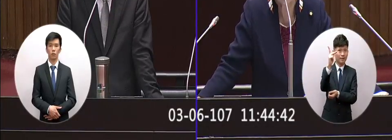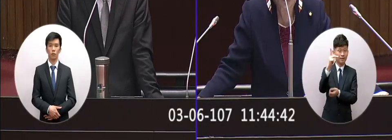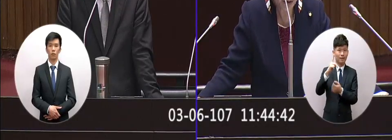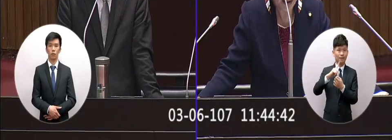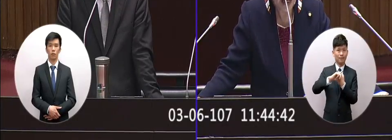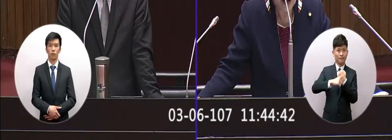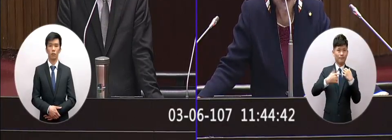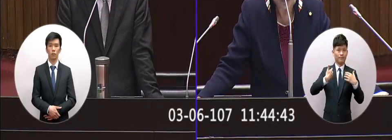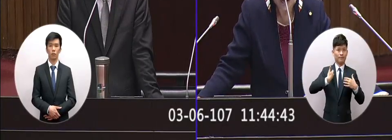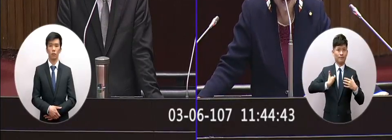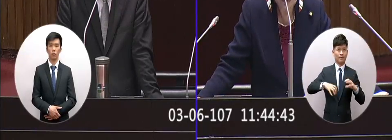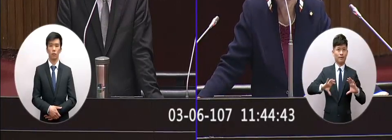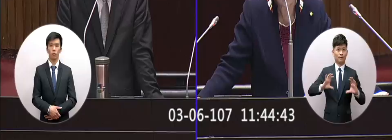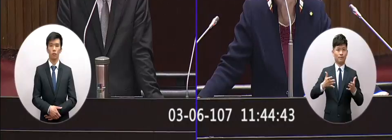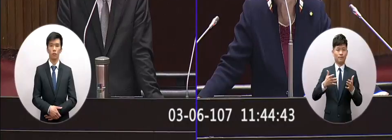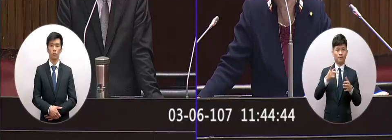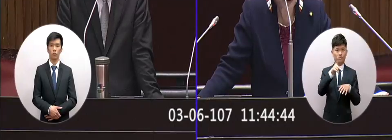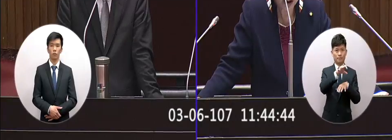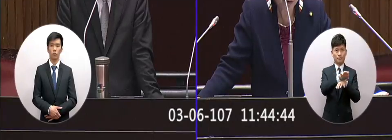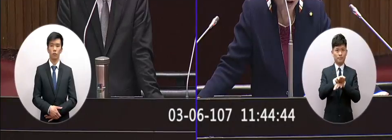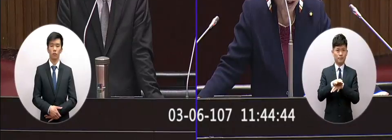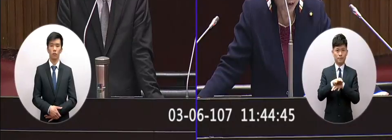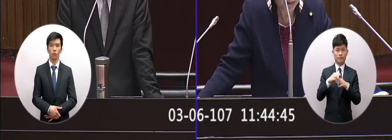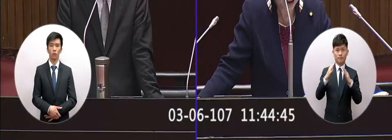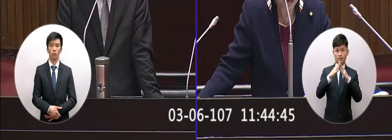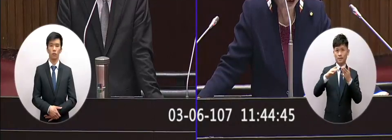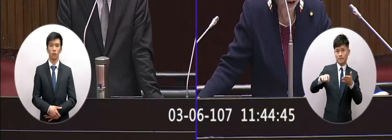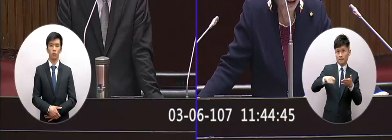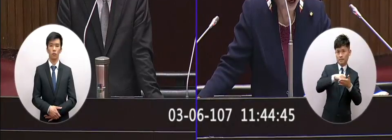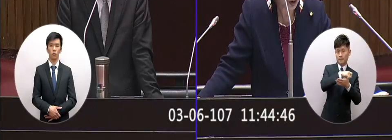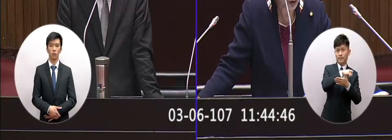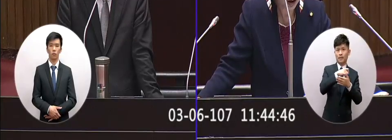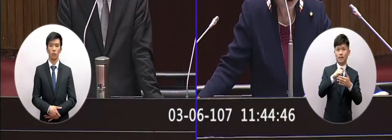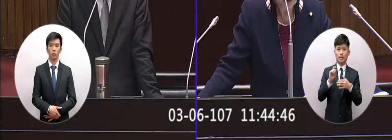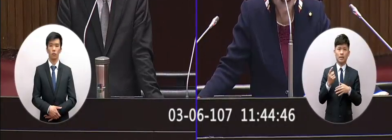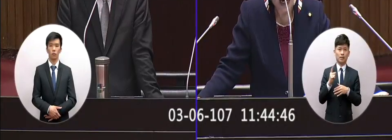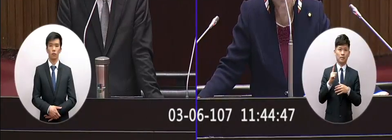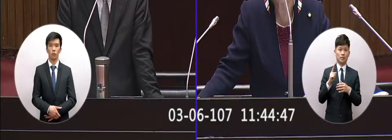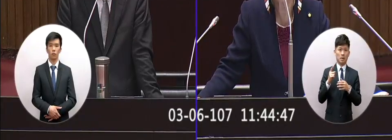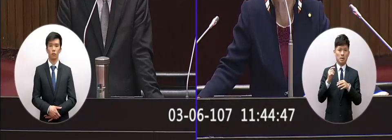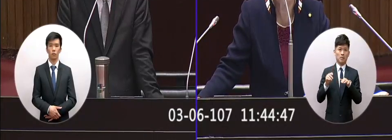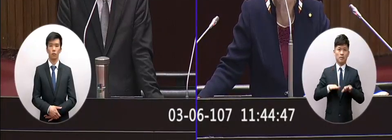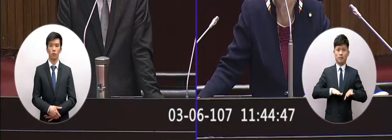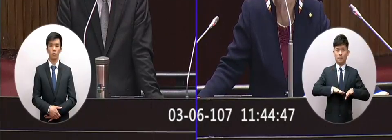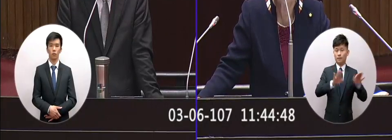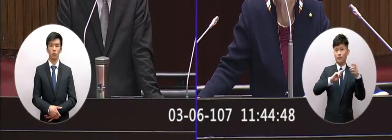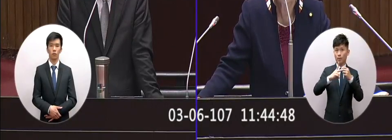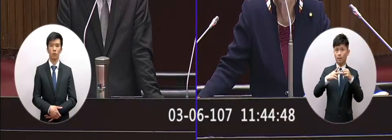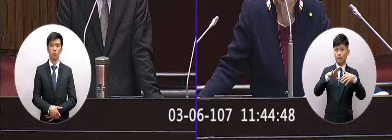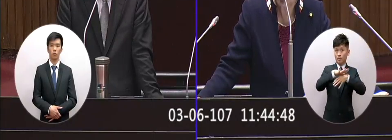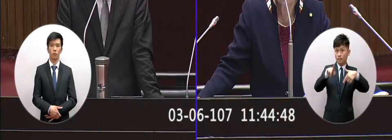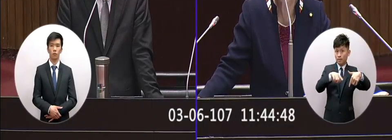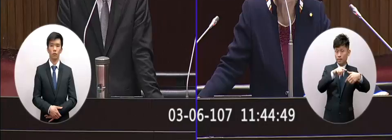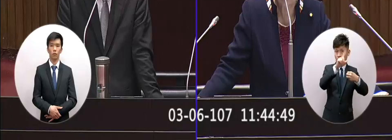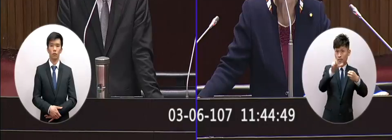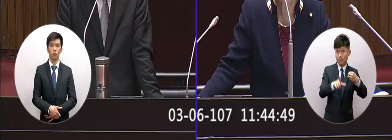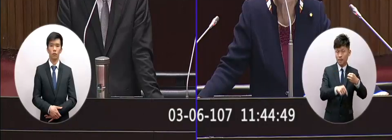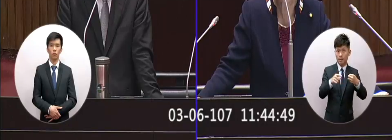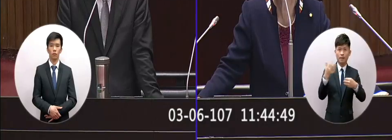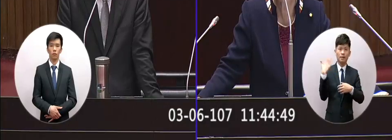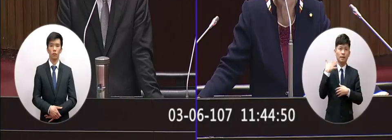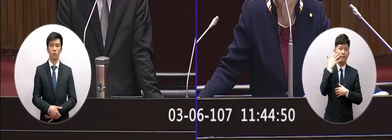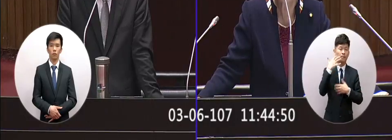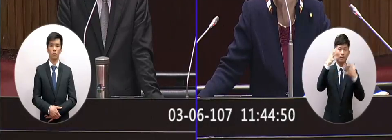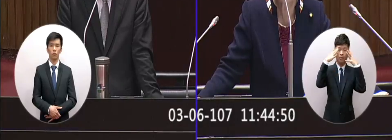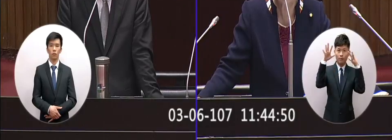学家跟社会学家。那他曾经在他的著作《巅峰》跟《文明》里面就提到说，在当时发生麻风病，所以就把所有的麻风